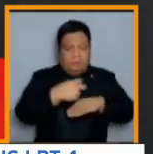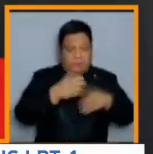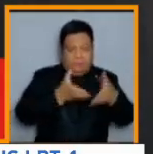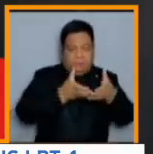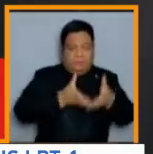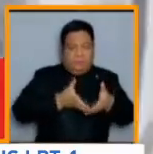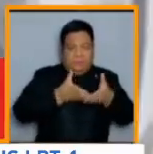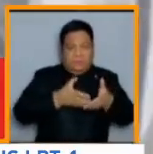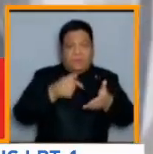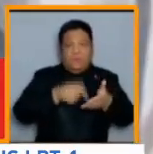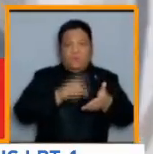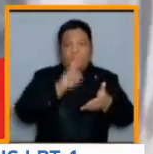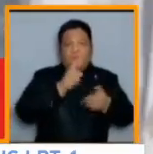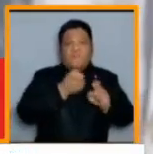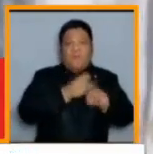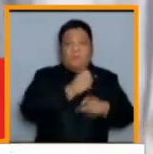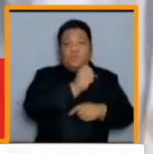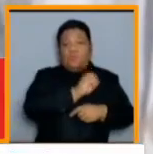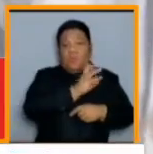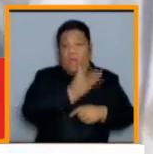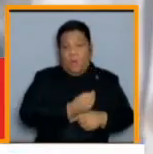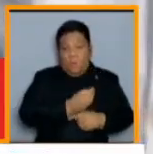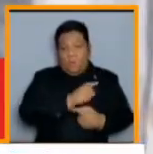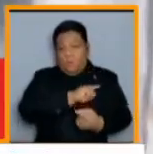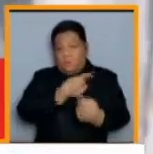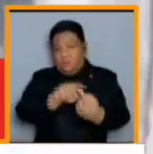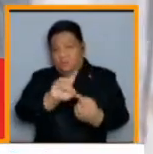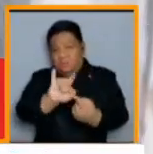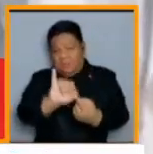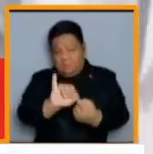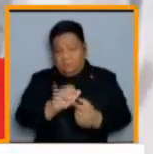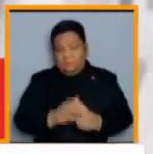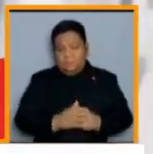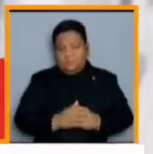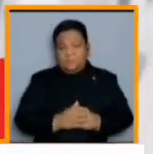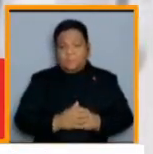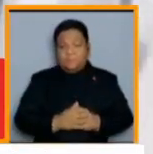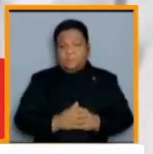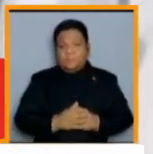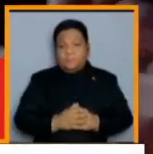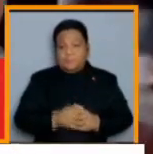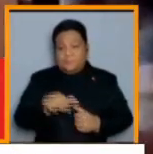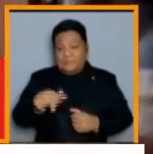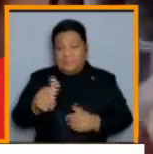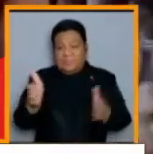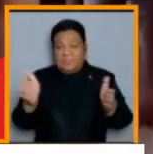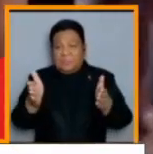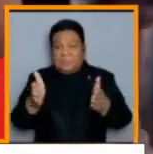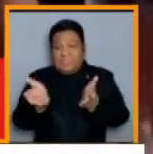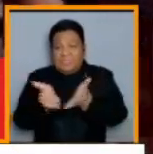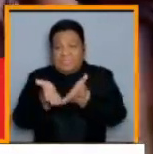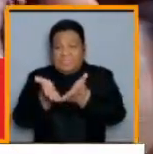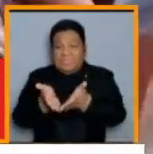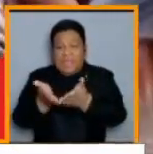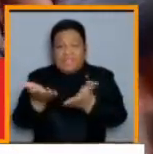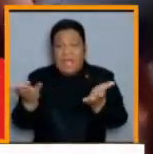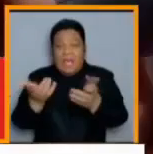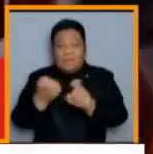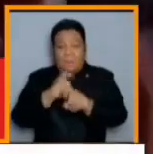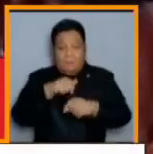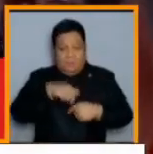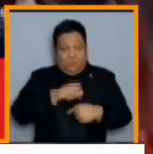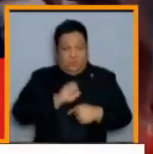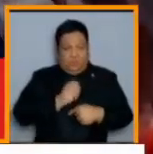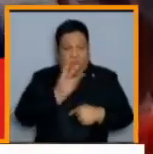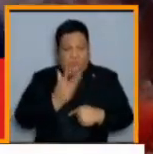patungo Dinagat Islands. Ang lumubog na bangka ay galing daw sa Surigao City at may kargang 16 na sako